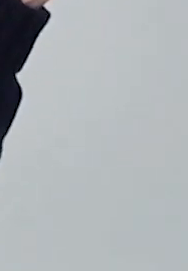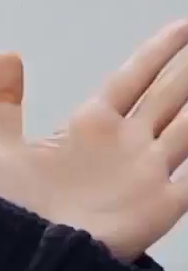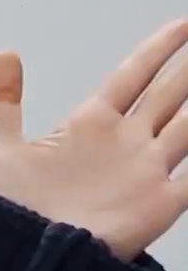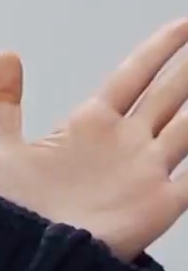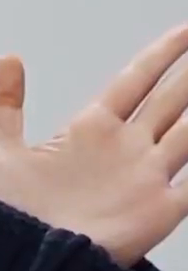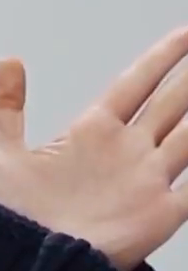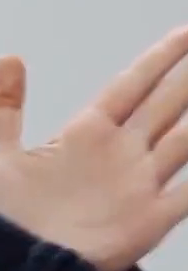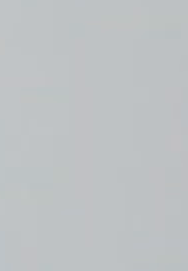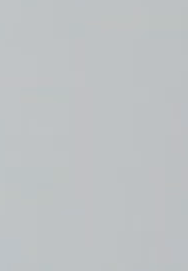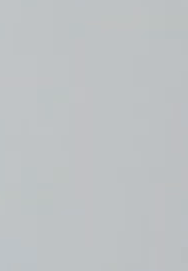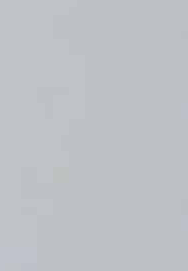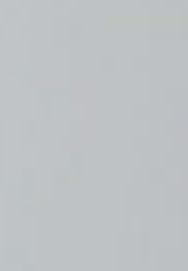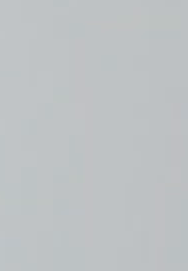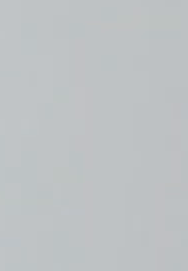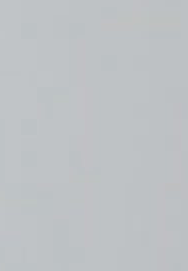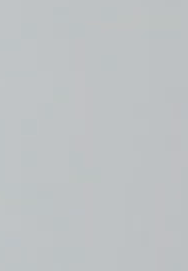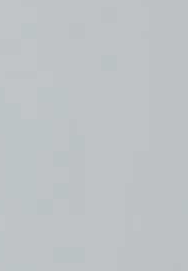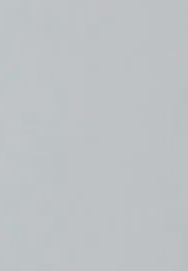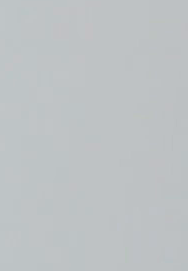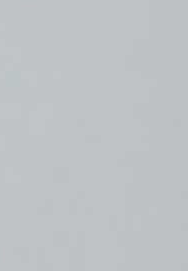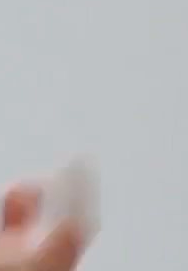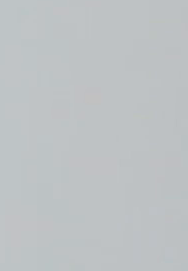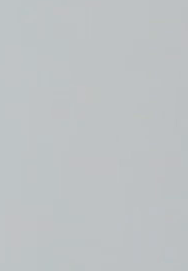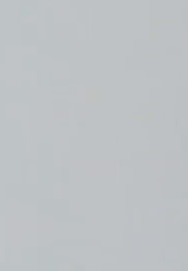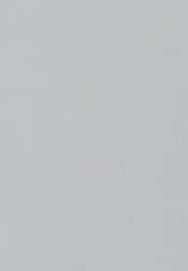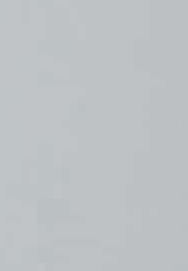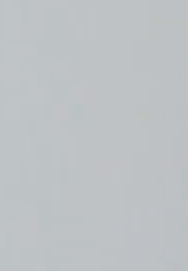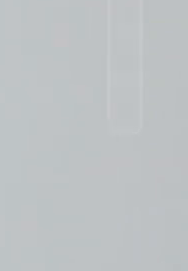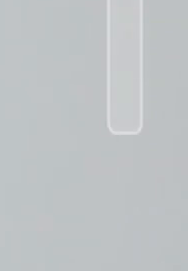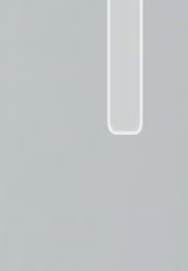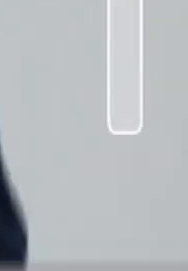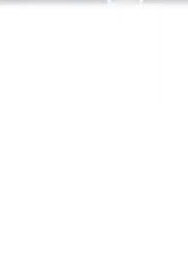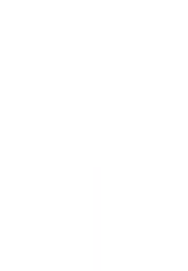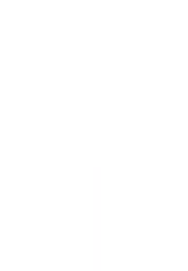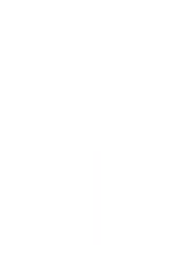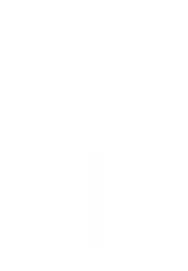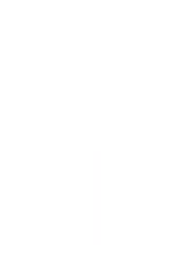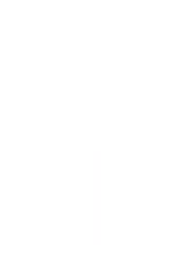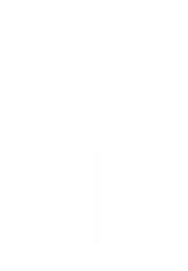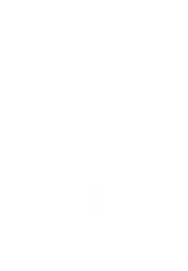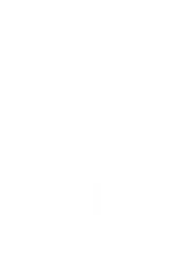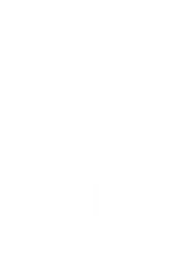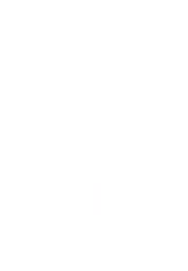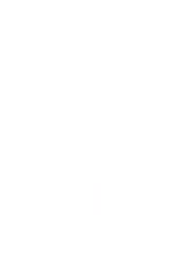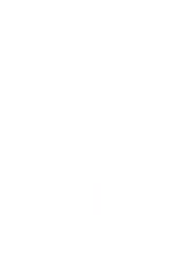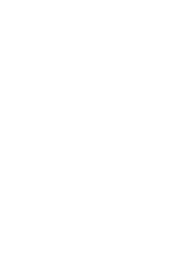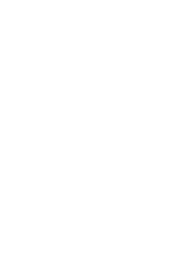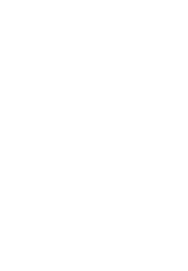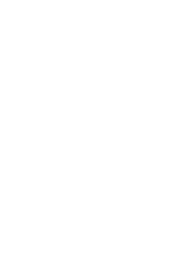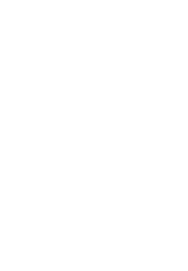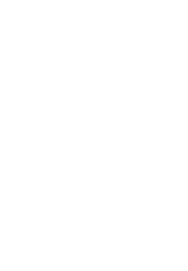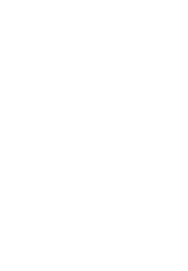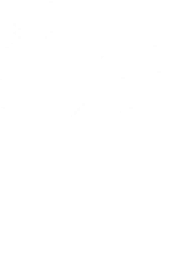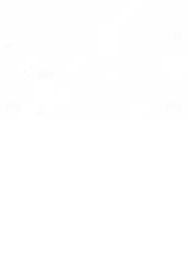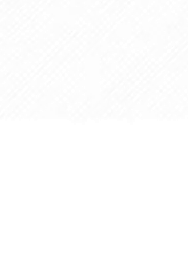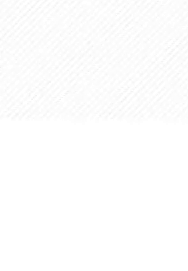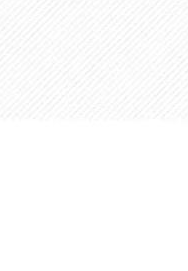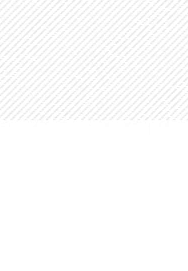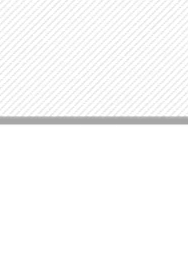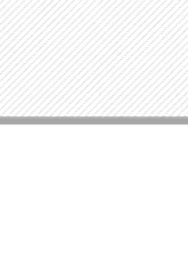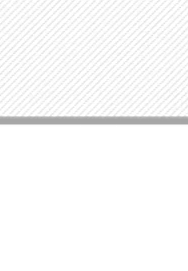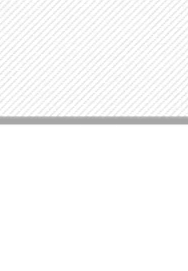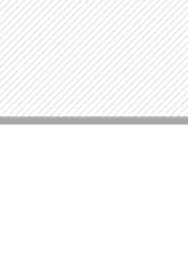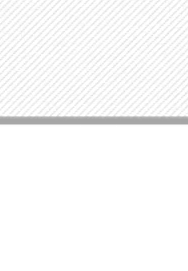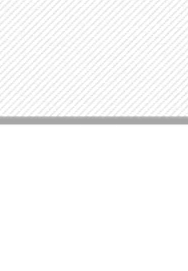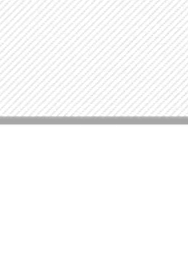누구세요? 난 투표알림이 투표하는 법을 알려드릴게요. 먼저 인터넷 검색창이나